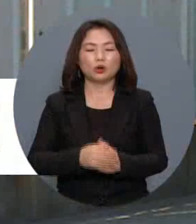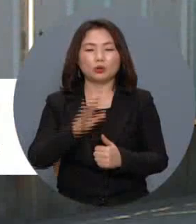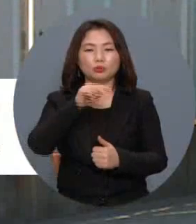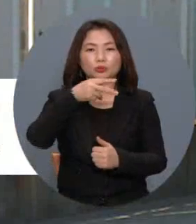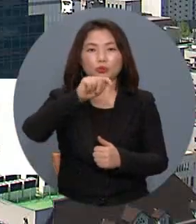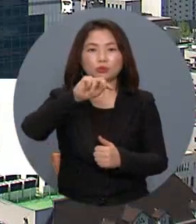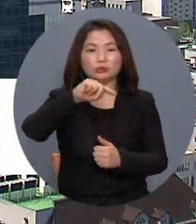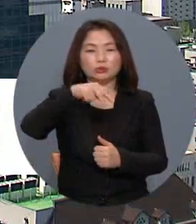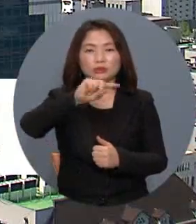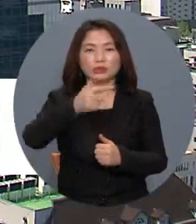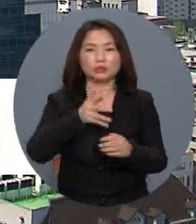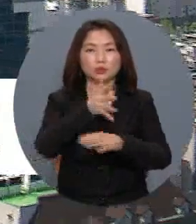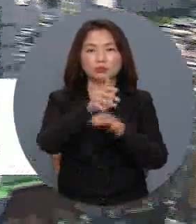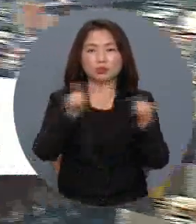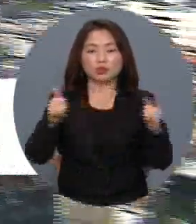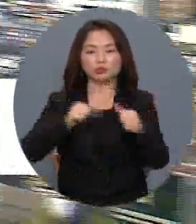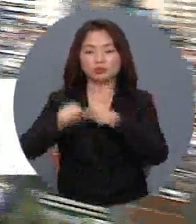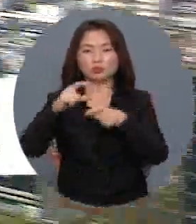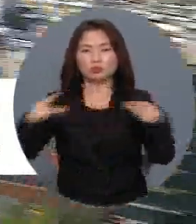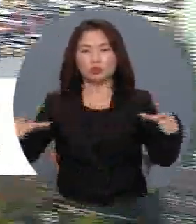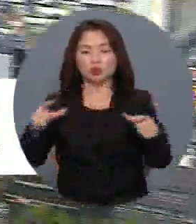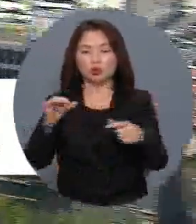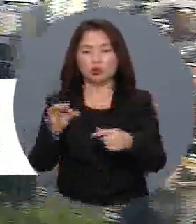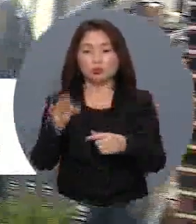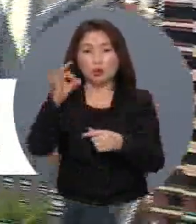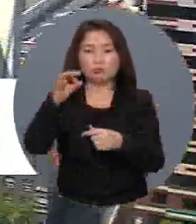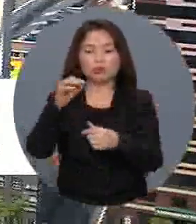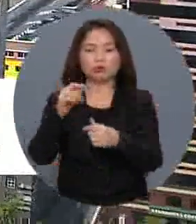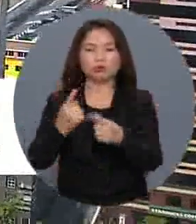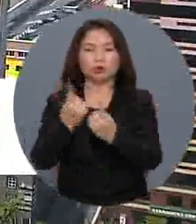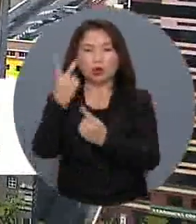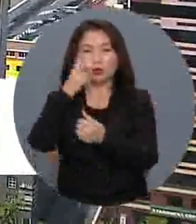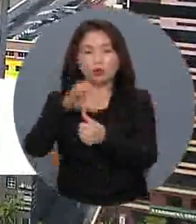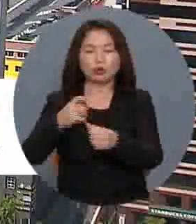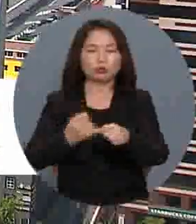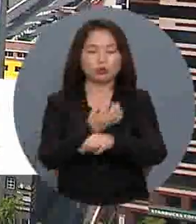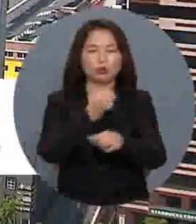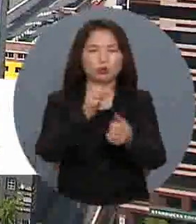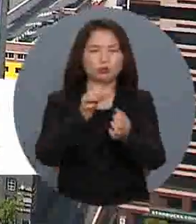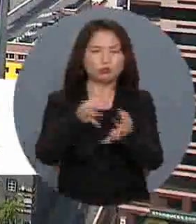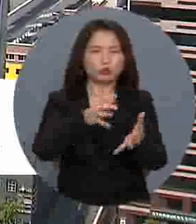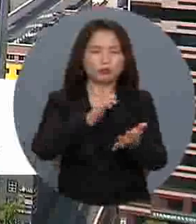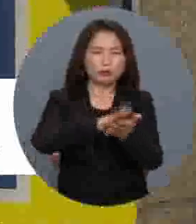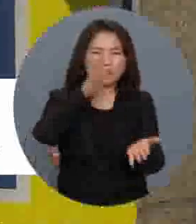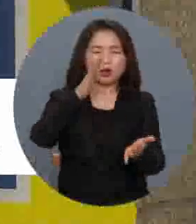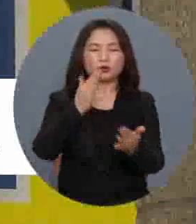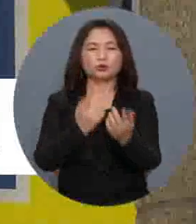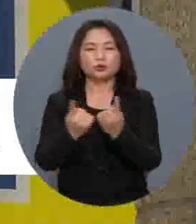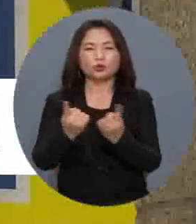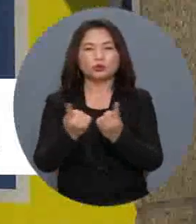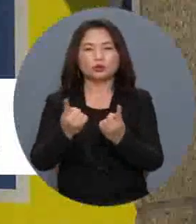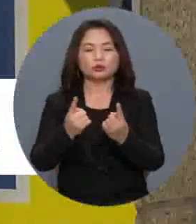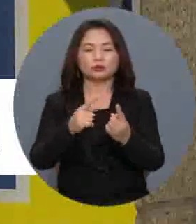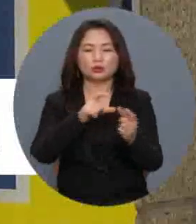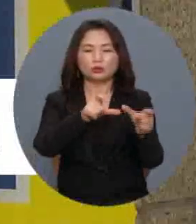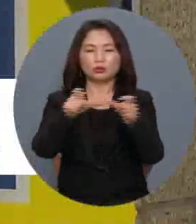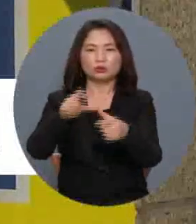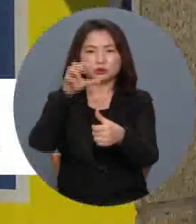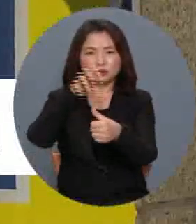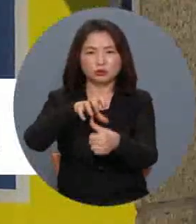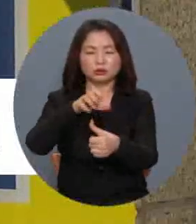부동산 전문가들은 대구 수성구는 고분양가 관리 지역 외에도 투기 과열 지구와 조정 대상 지역까지 지정돼